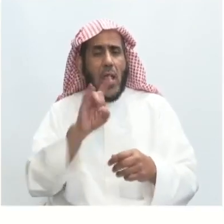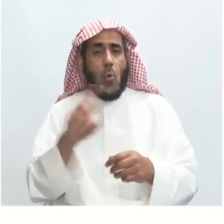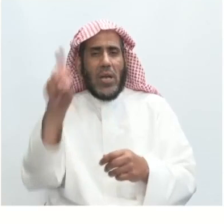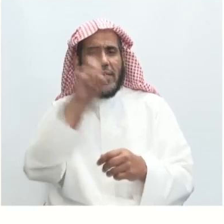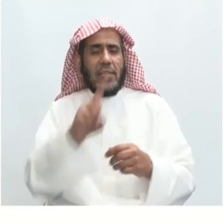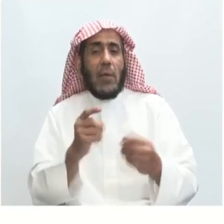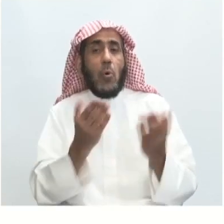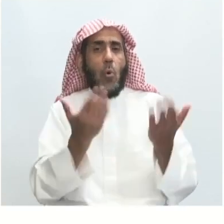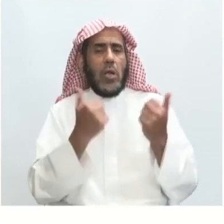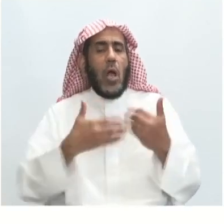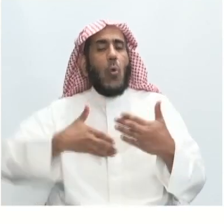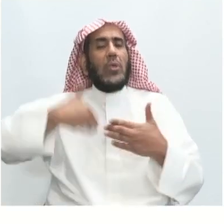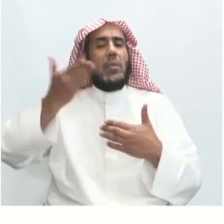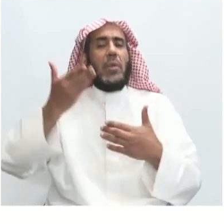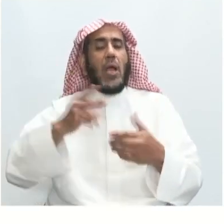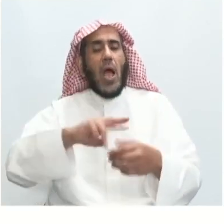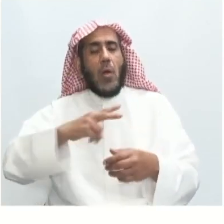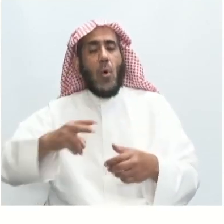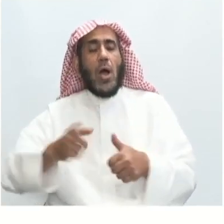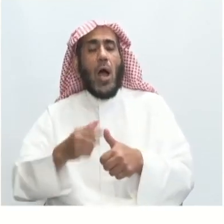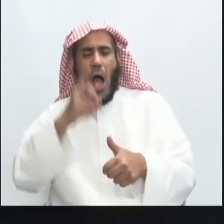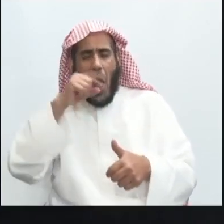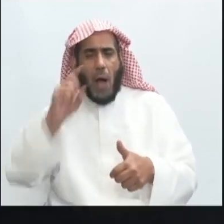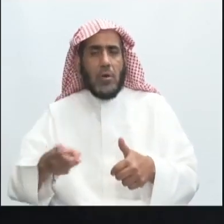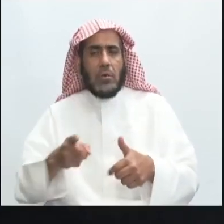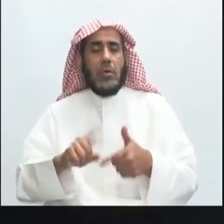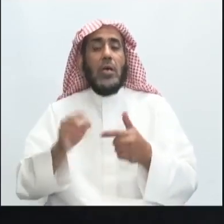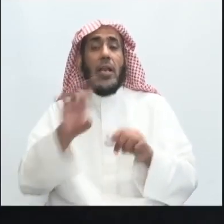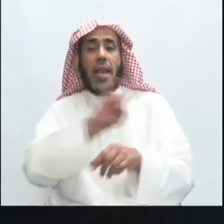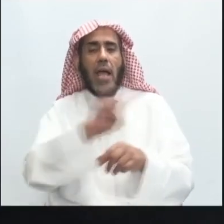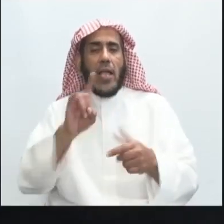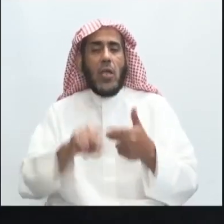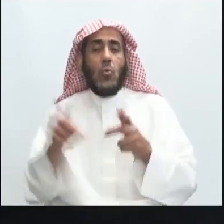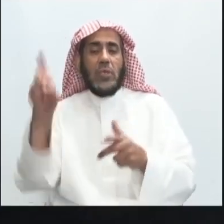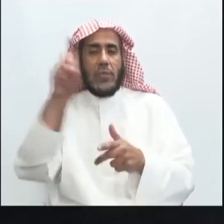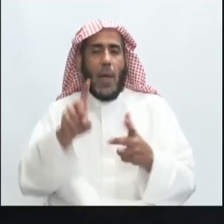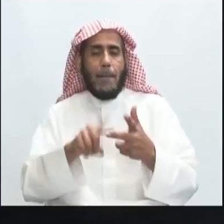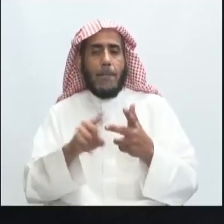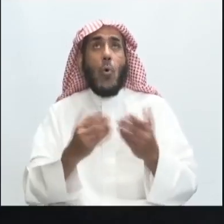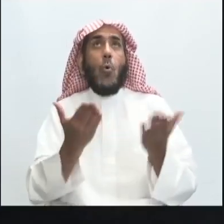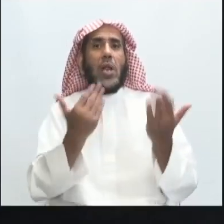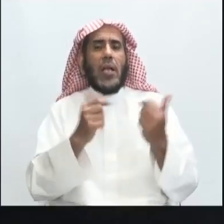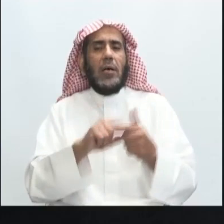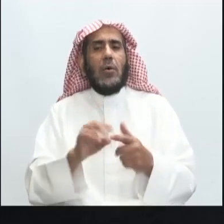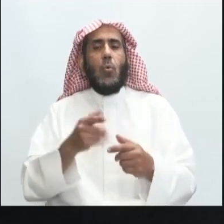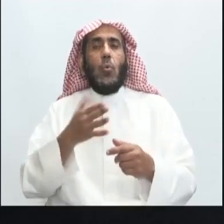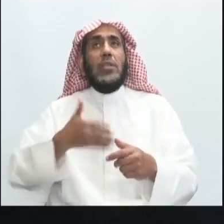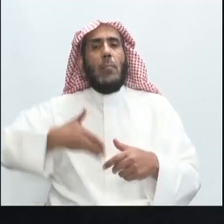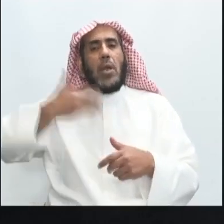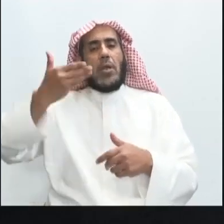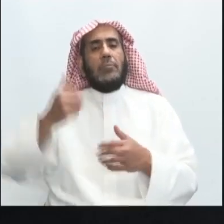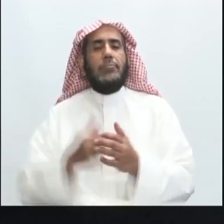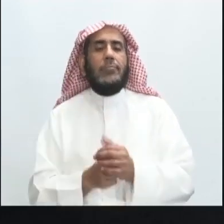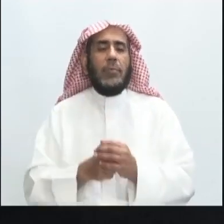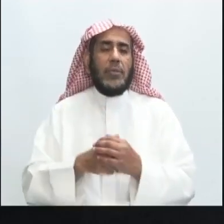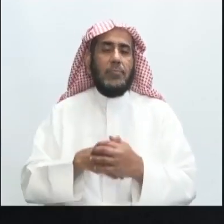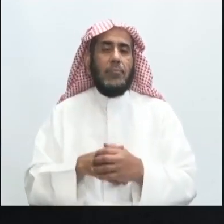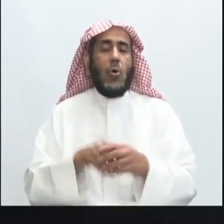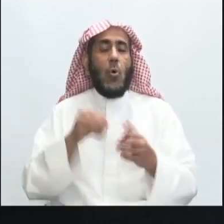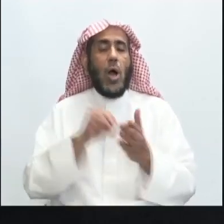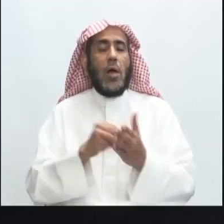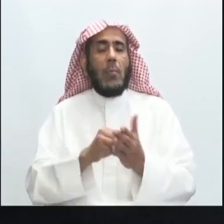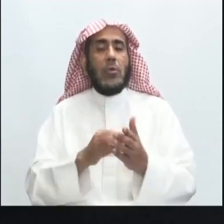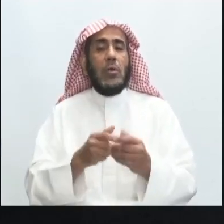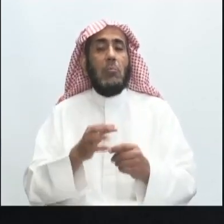والاستفهام والنداء والتمني اذا انواع الانشاء الطلبي امر ونهي واستفهام ونداء وتمني ونداء وتبني